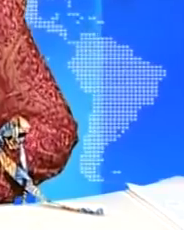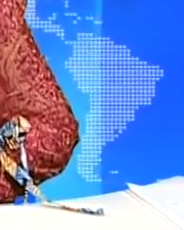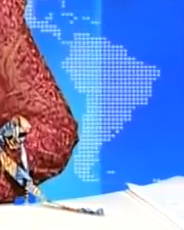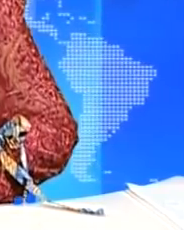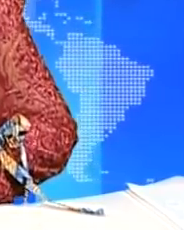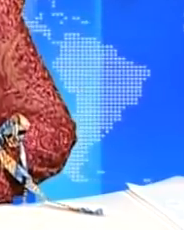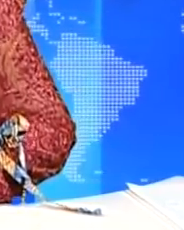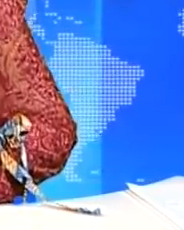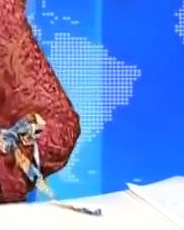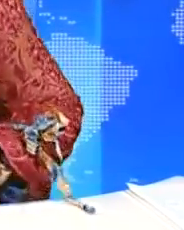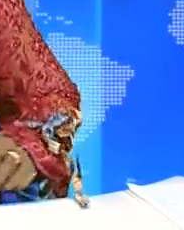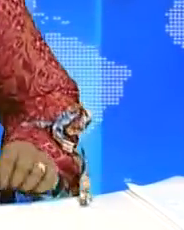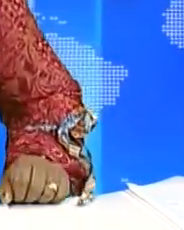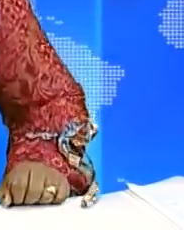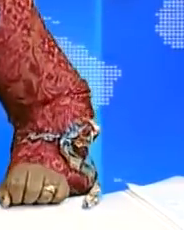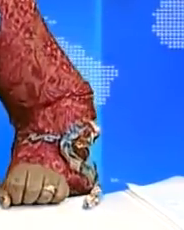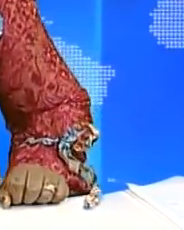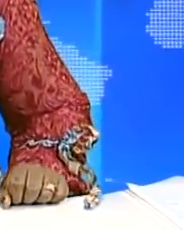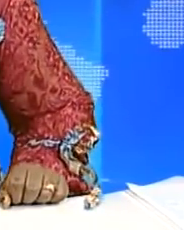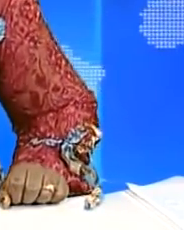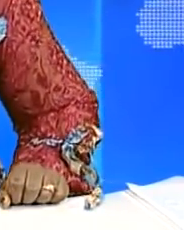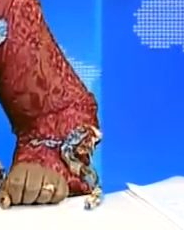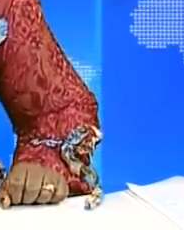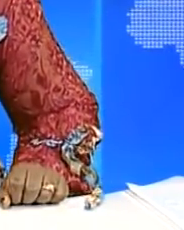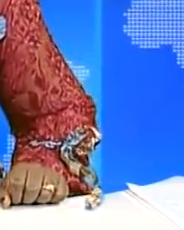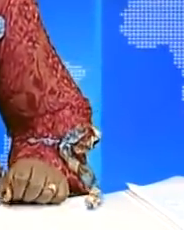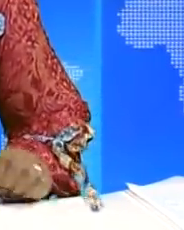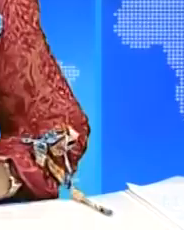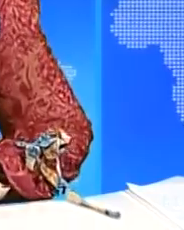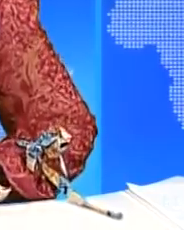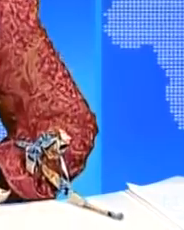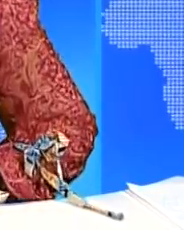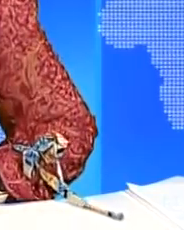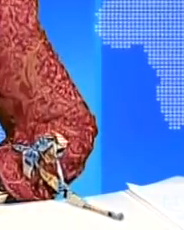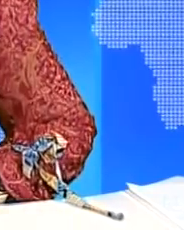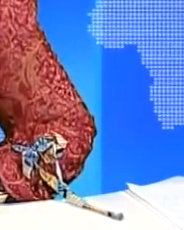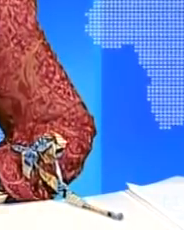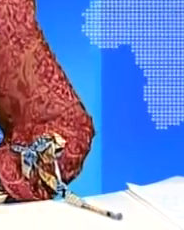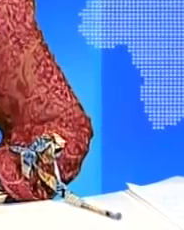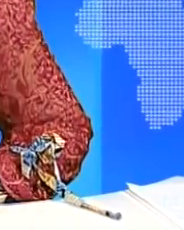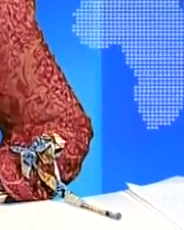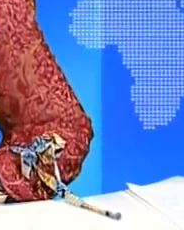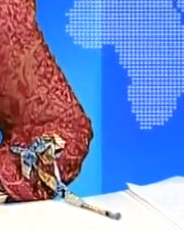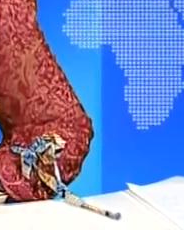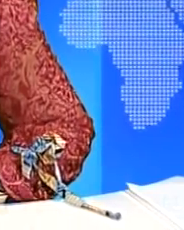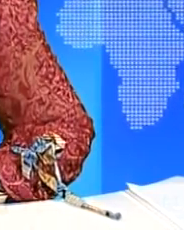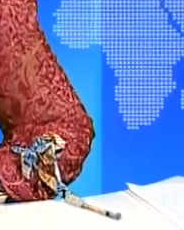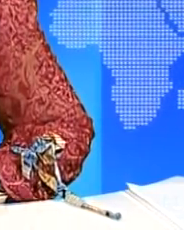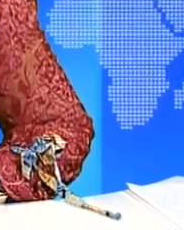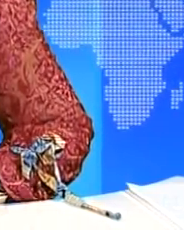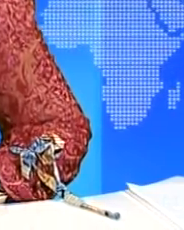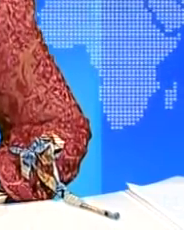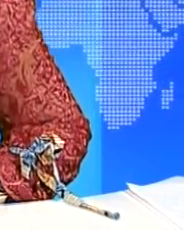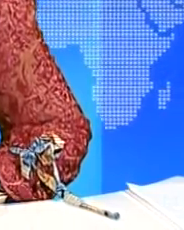d'ordonnancés portant nomination des maires des maires adjoints des bourgmestres bourgmestre aux agendas des administrateurs et